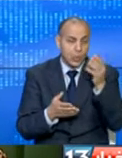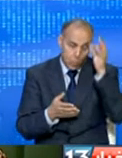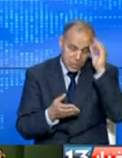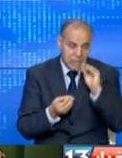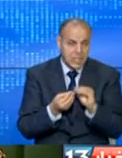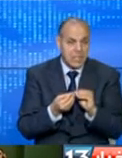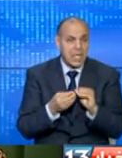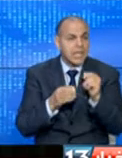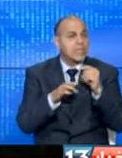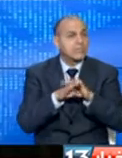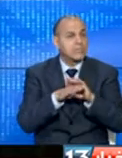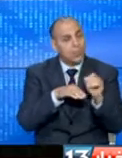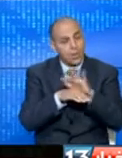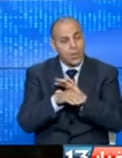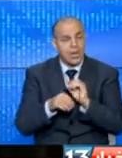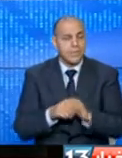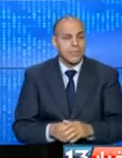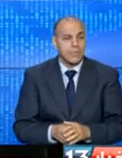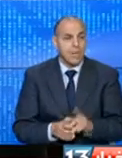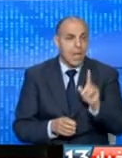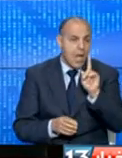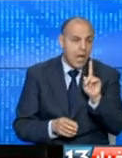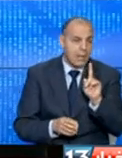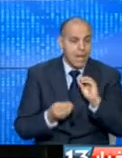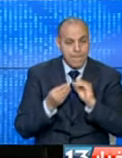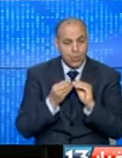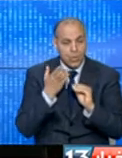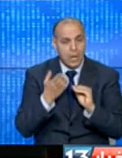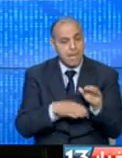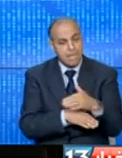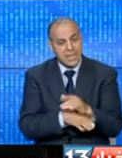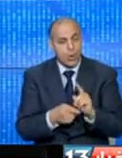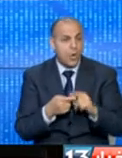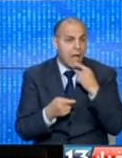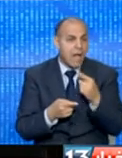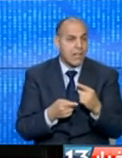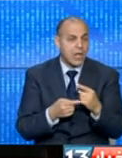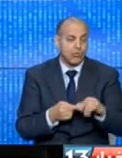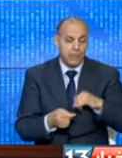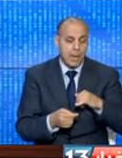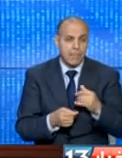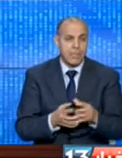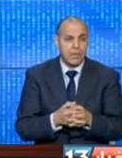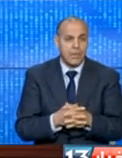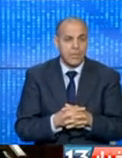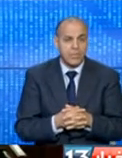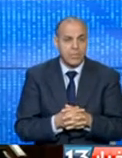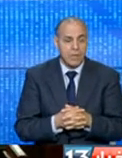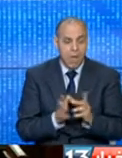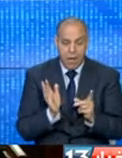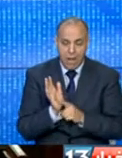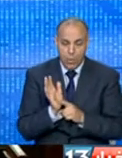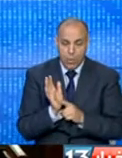البلاد نتيجة لجائحة كوفيد-19 ولمشكل البطالة خاصة بالنسبة للشباب. أعرف أن